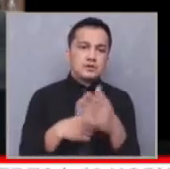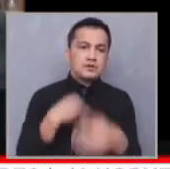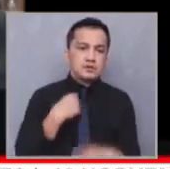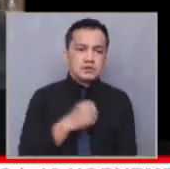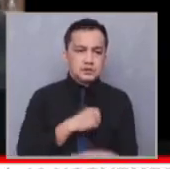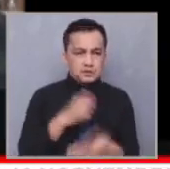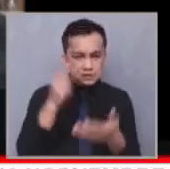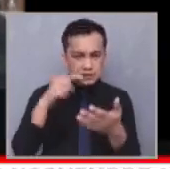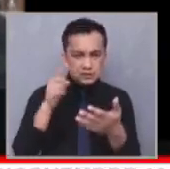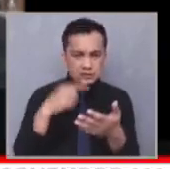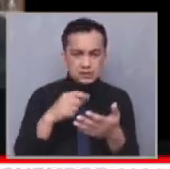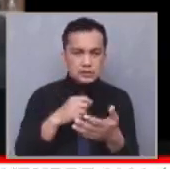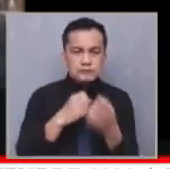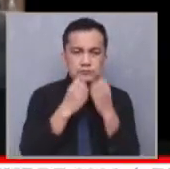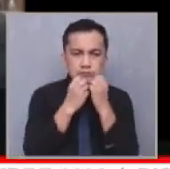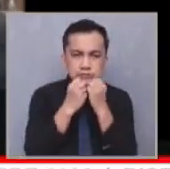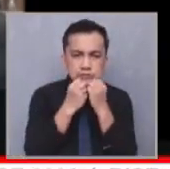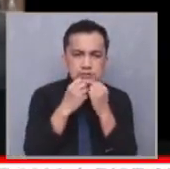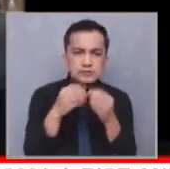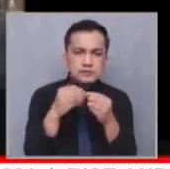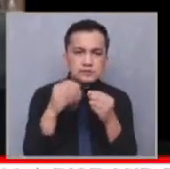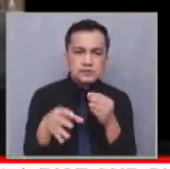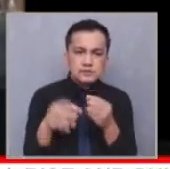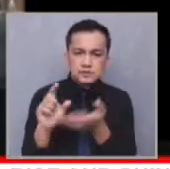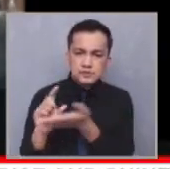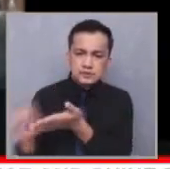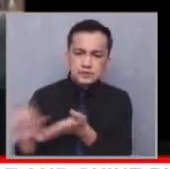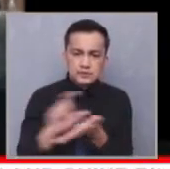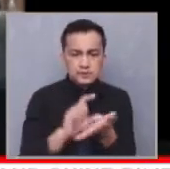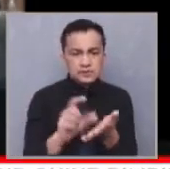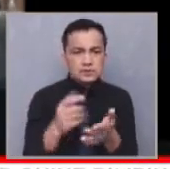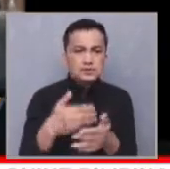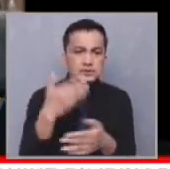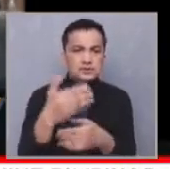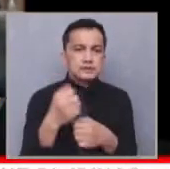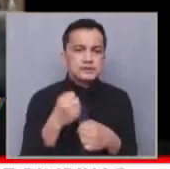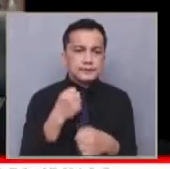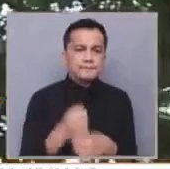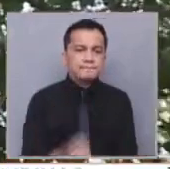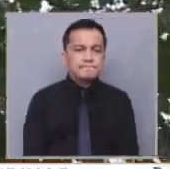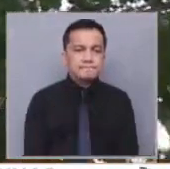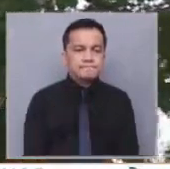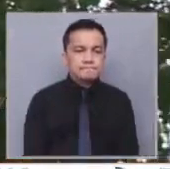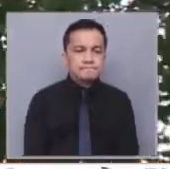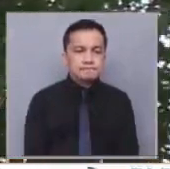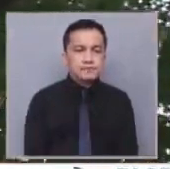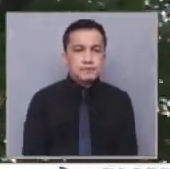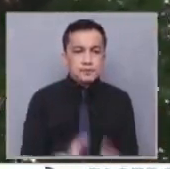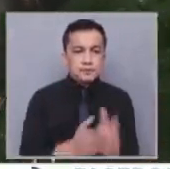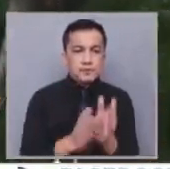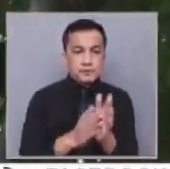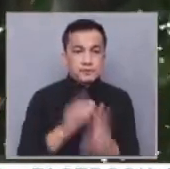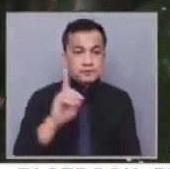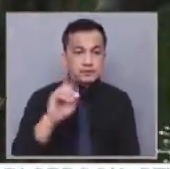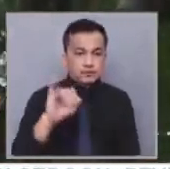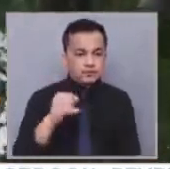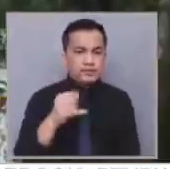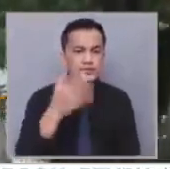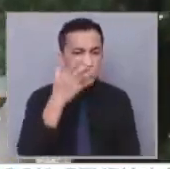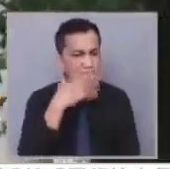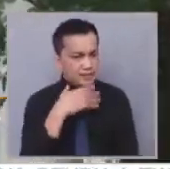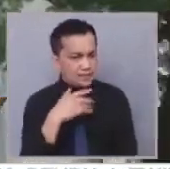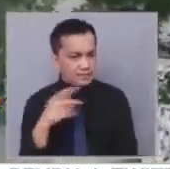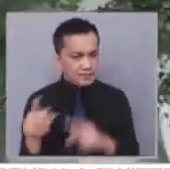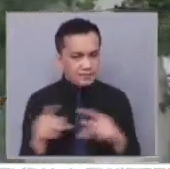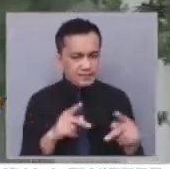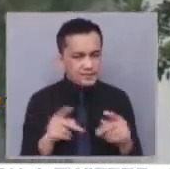masasayang ang pondo ng bawat departamento sa susunod na taon. Napuri naman ang DOJ sa magandang performance ng opisina